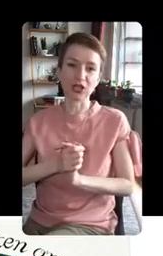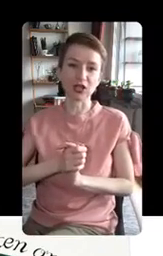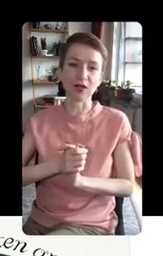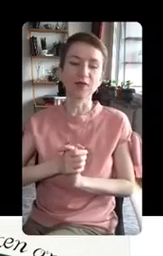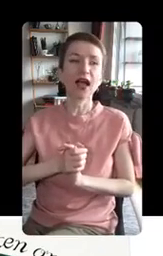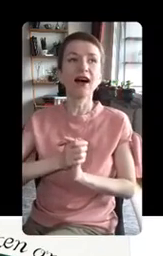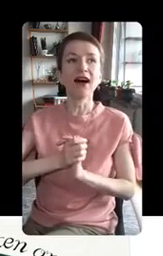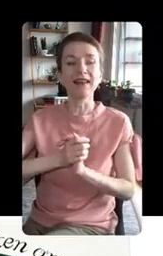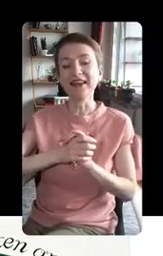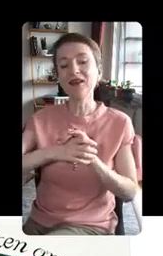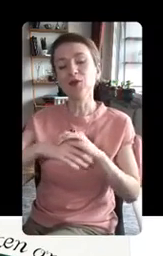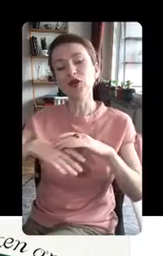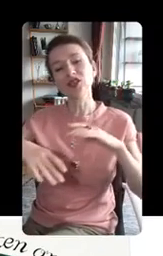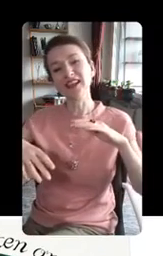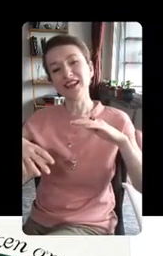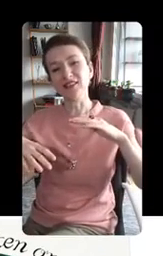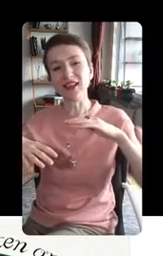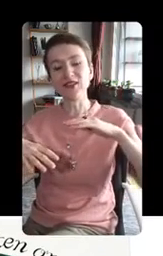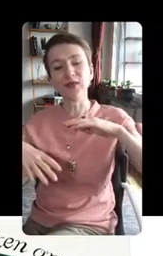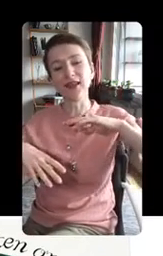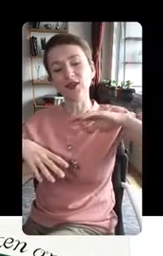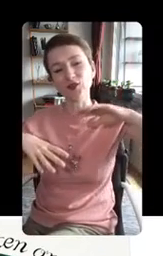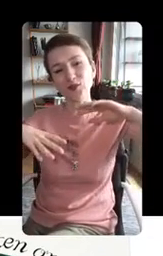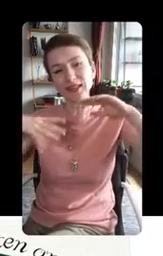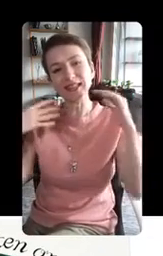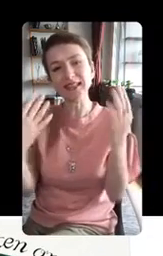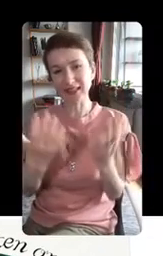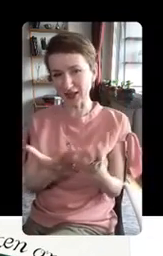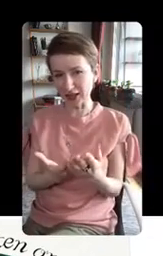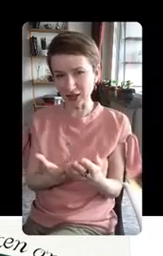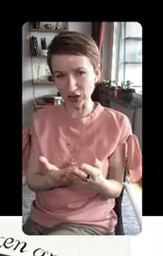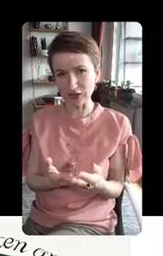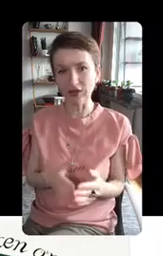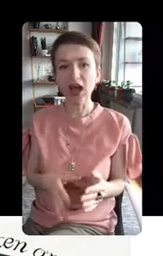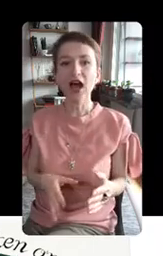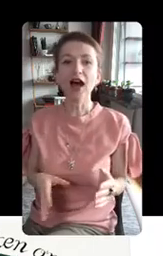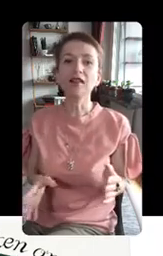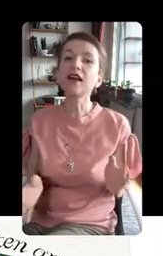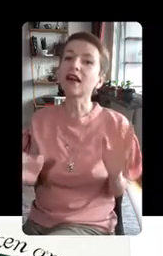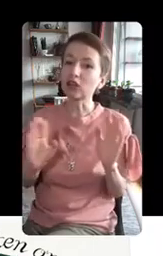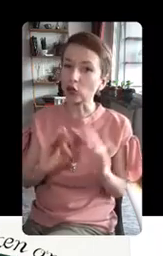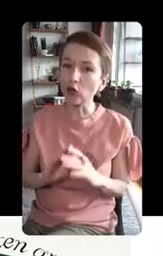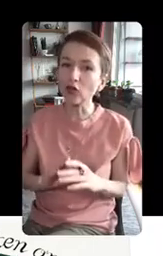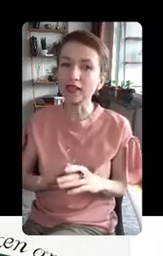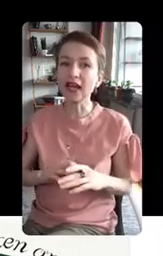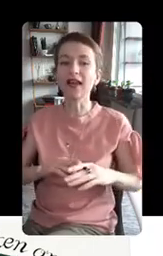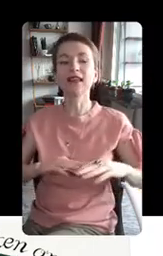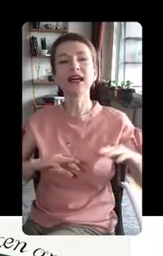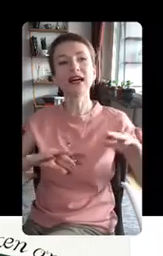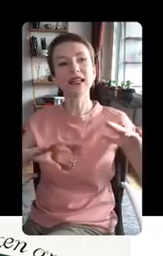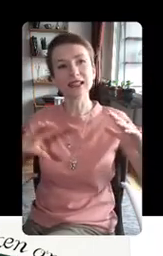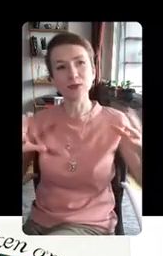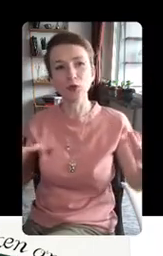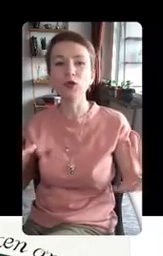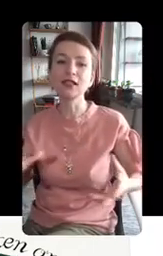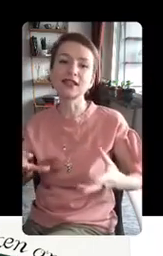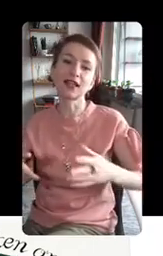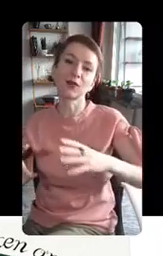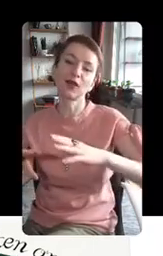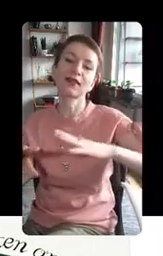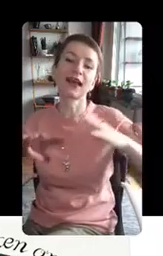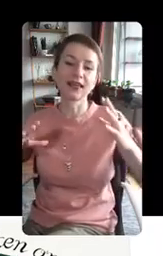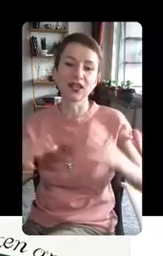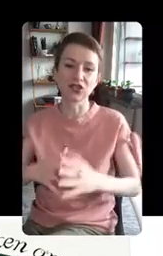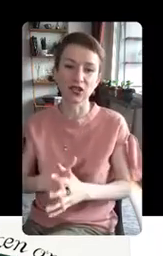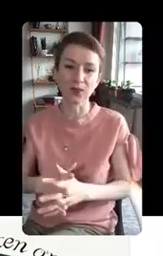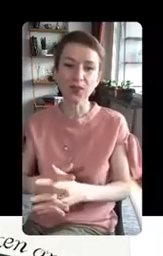полненькая пышечка. Она больше является моделью материнских качеств. Она готовит, она заботится,